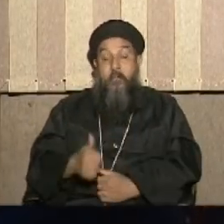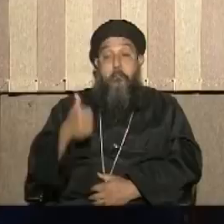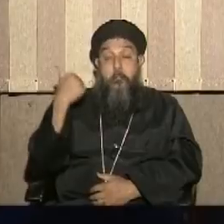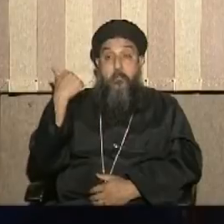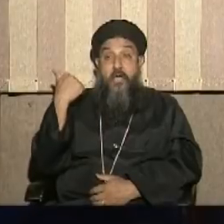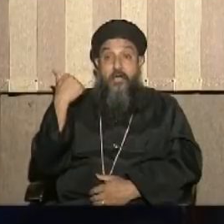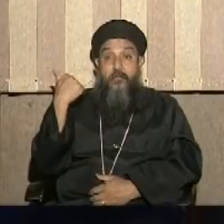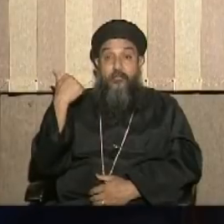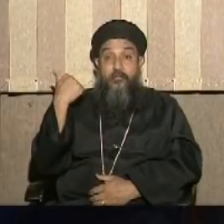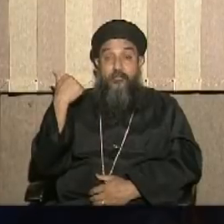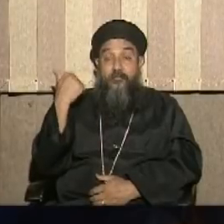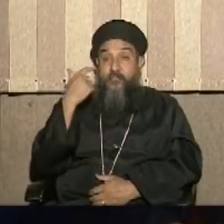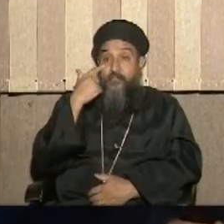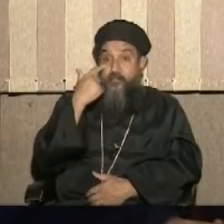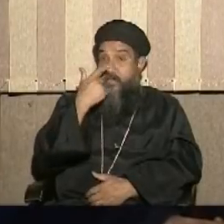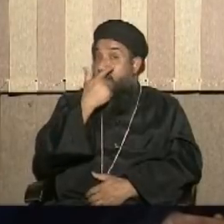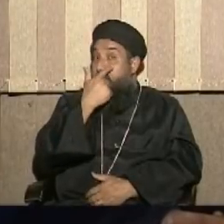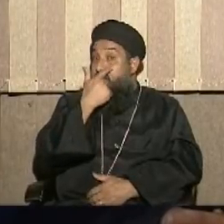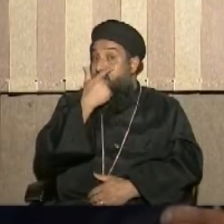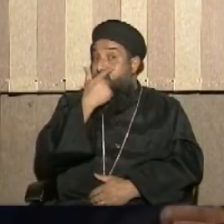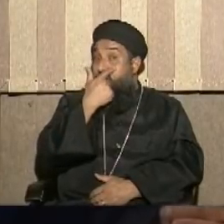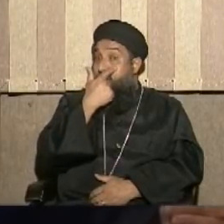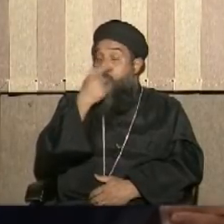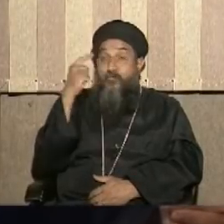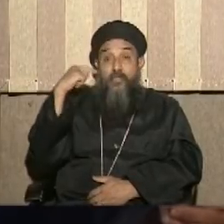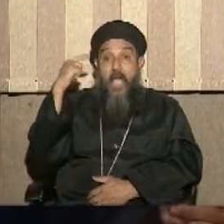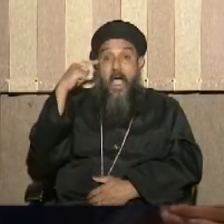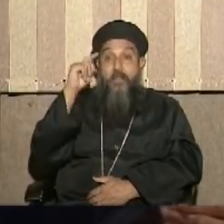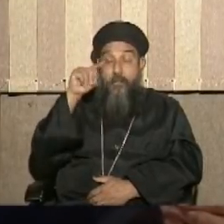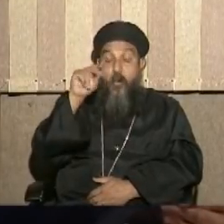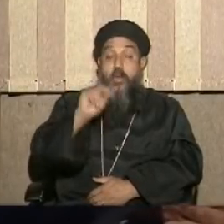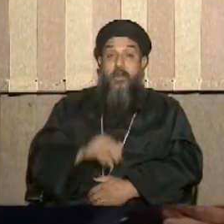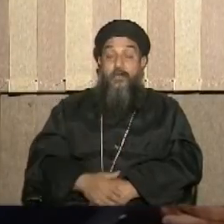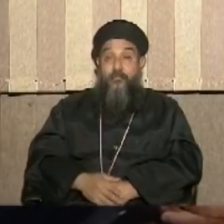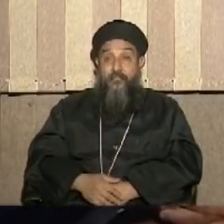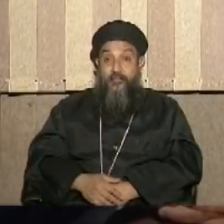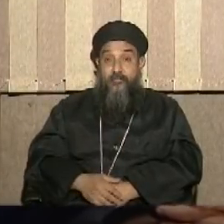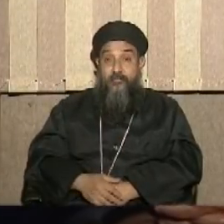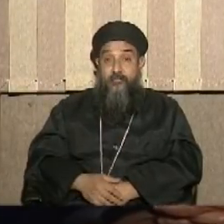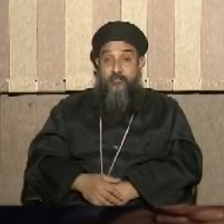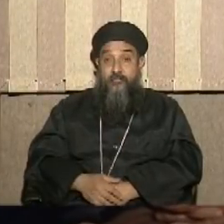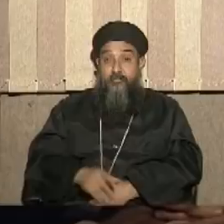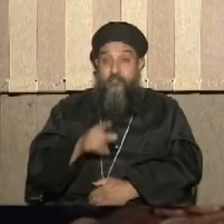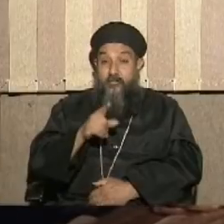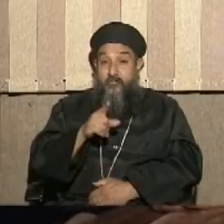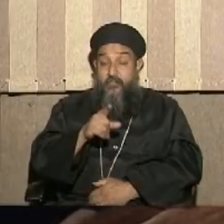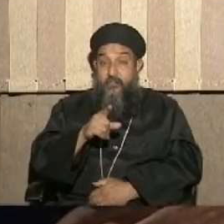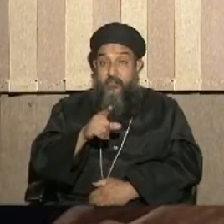امبارح نظرت لكم رؤيه بدي احكي لكم اياها